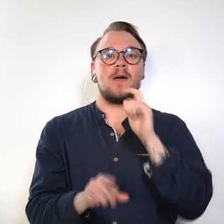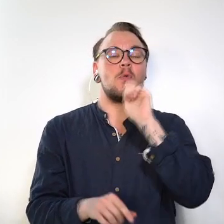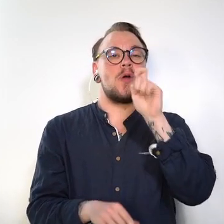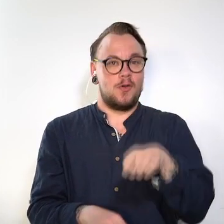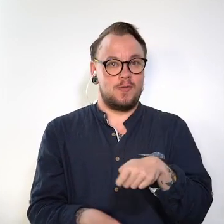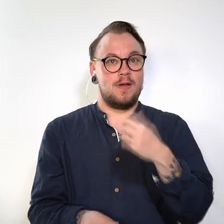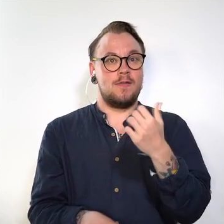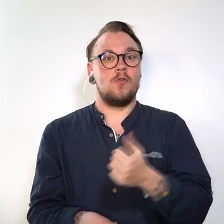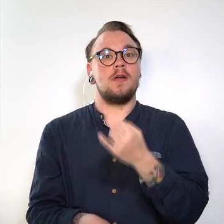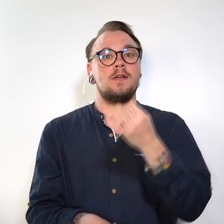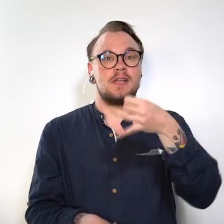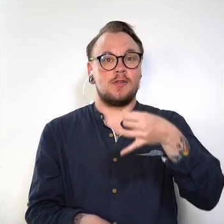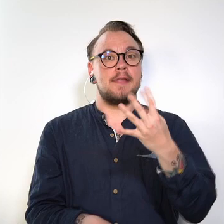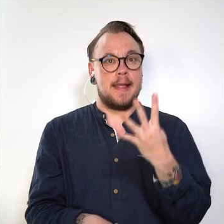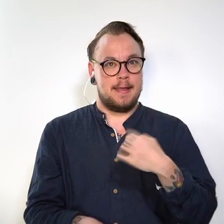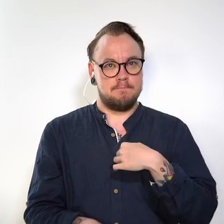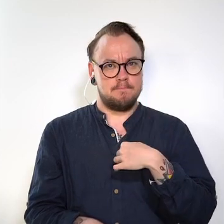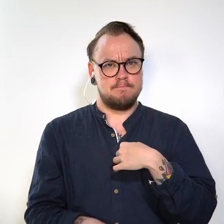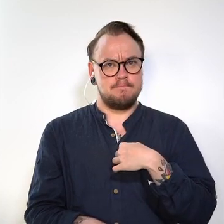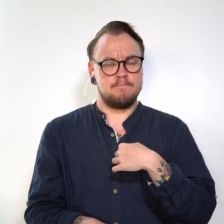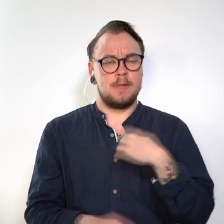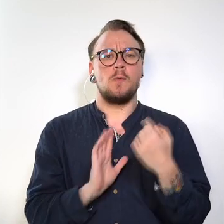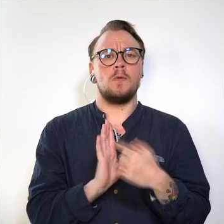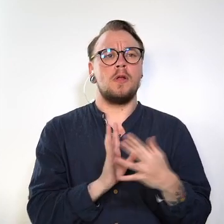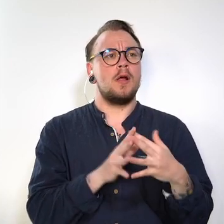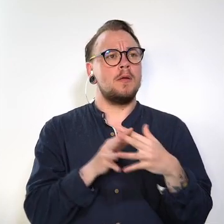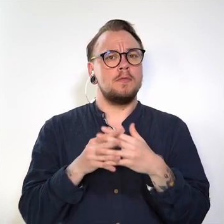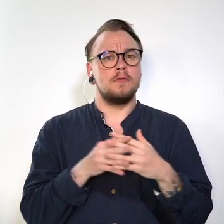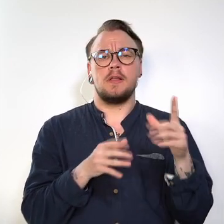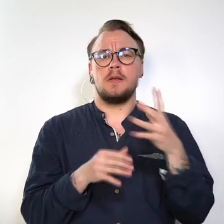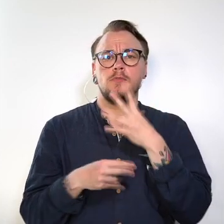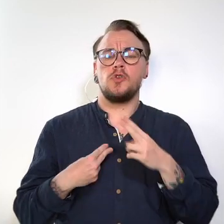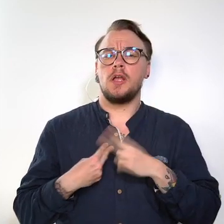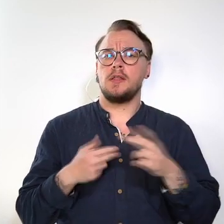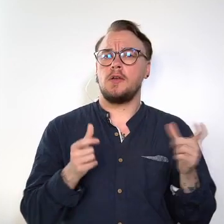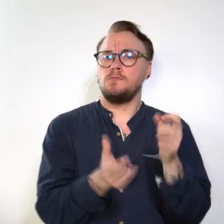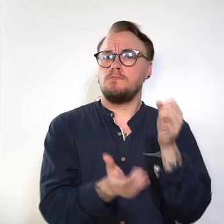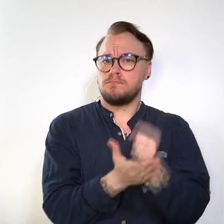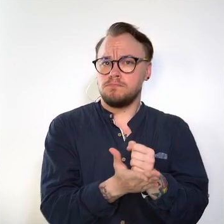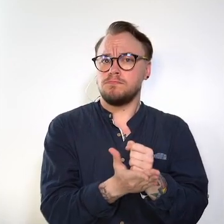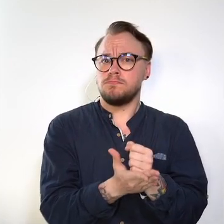1974. Eli heti sen jälkeen, kun Yhdysvaltain psykiatriyhdistys oli tehnyt tämän päätöksen.